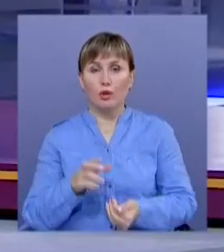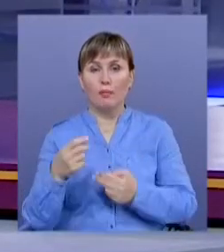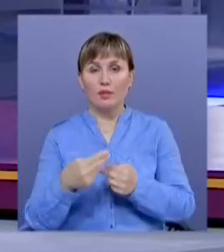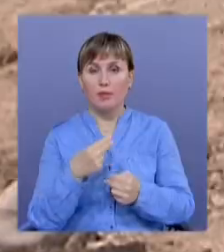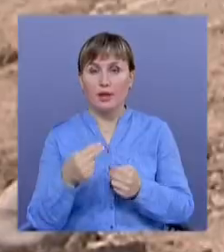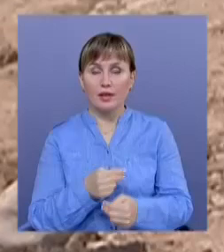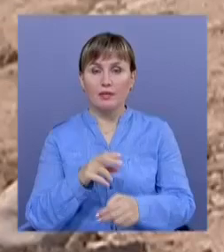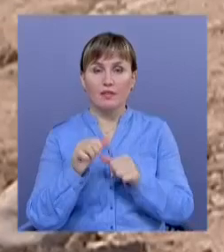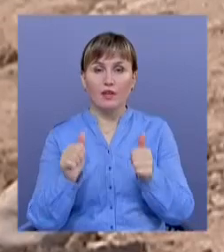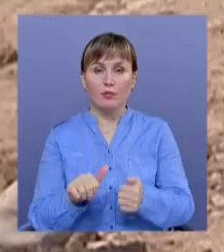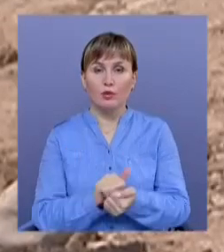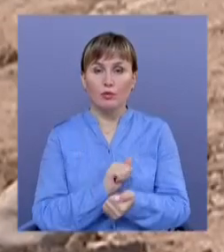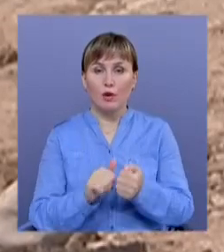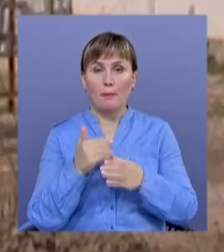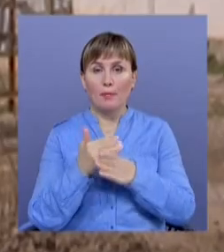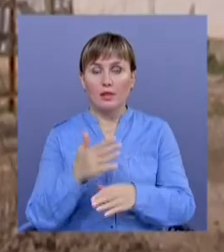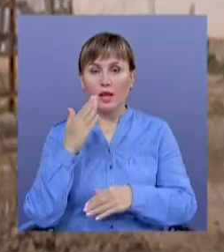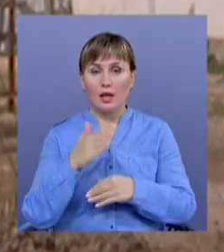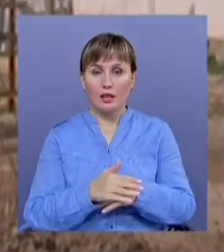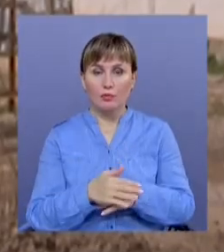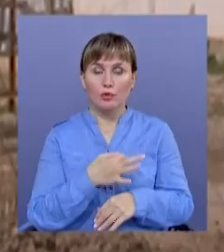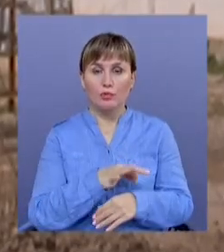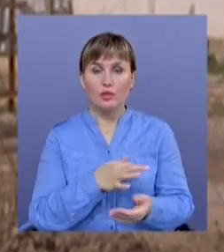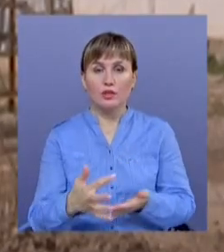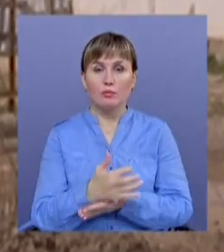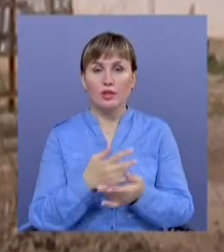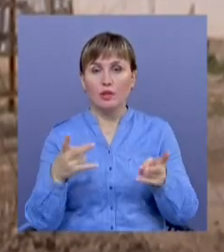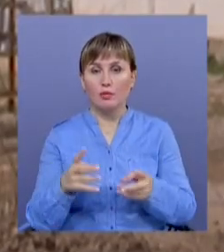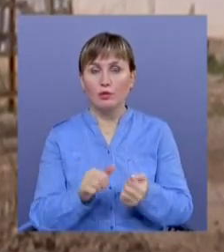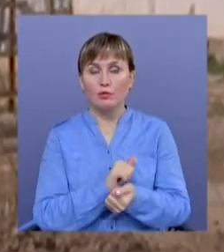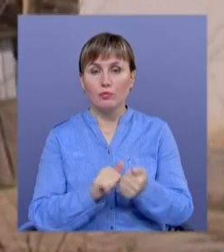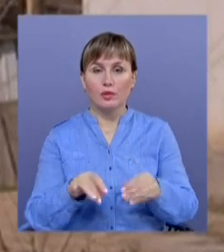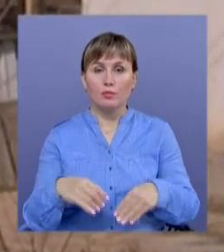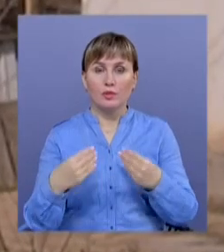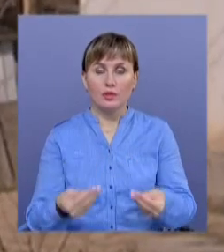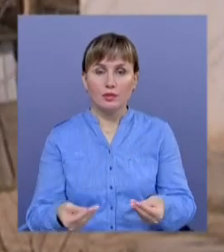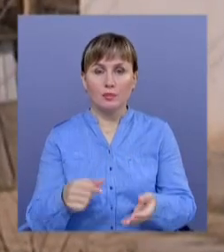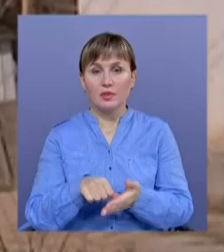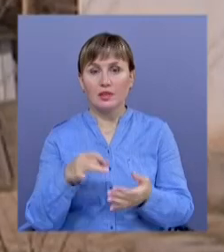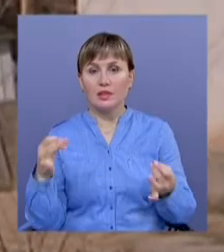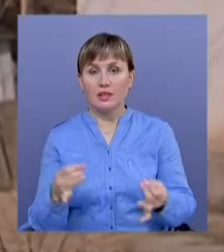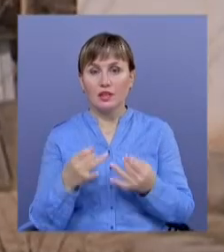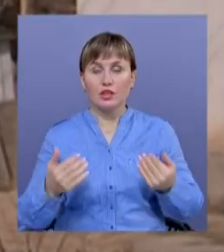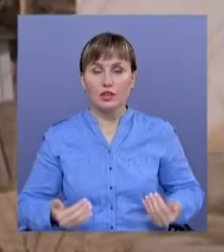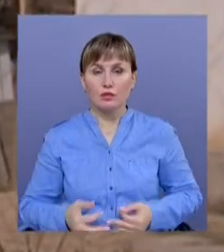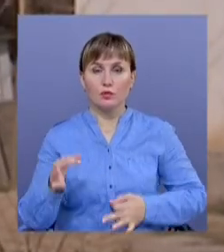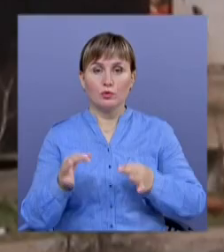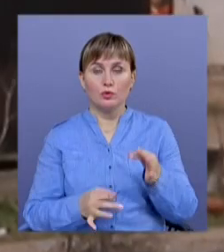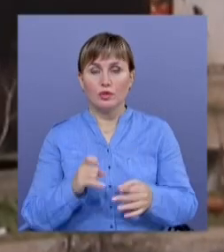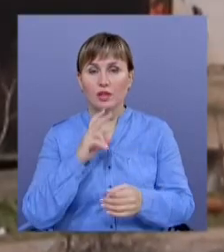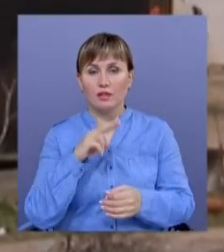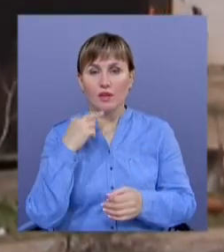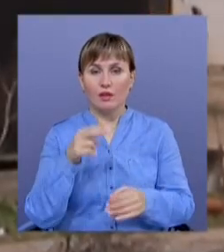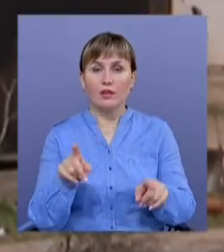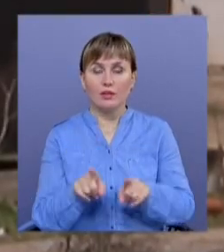барьеров». С оформлением документов помогает Акимат. Юристы собирают необходимые бумаги и представляют интересы жителей в суде. За 2 года